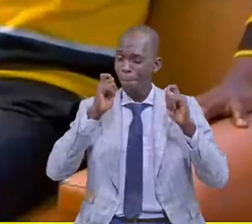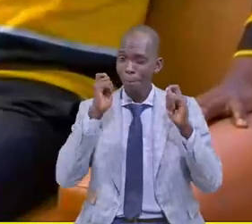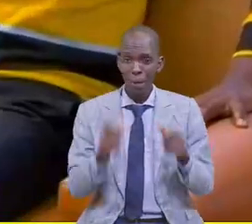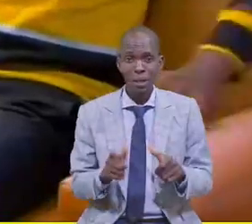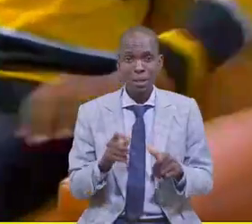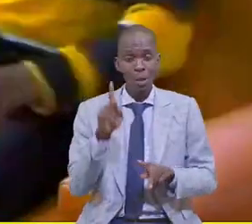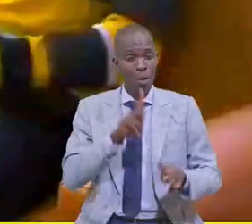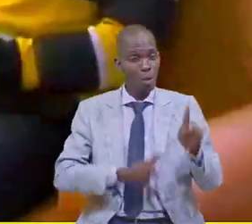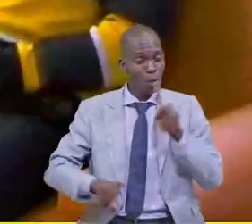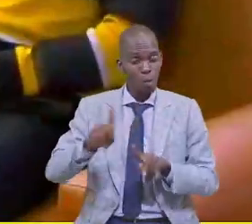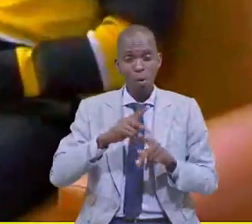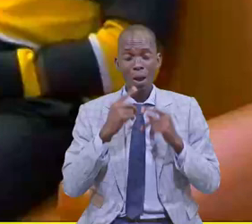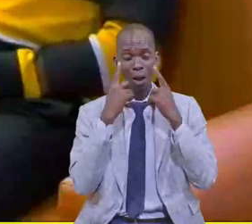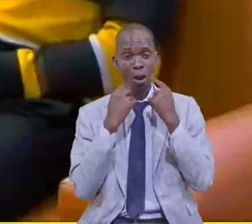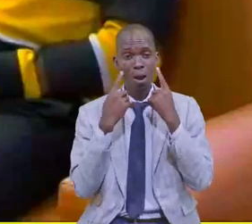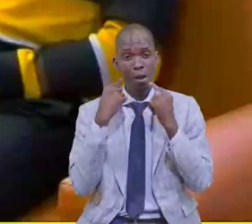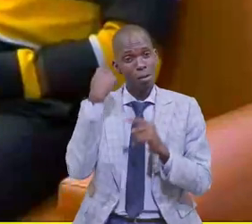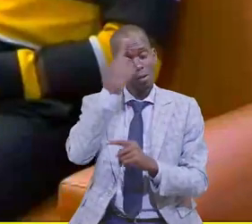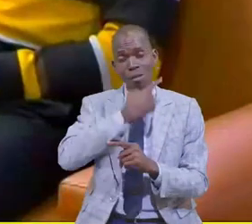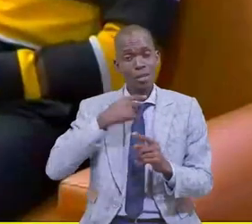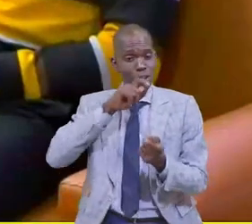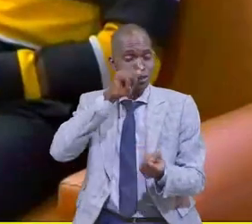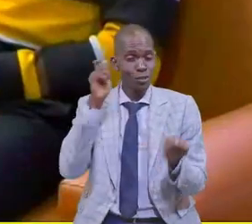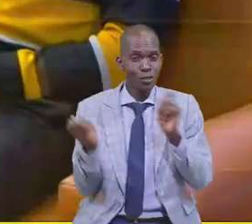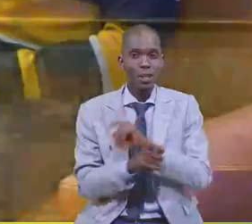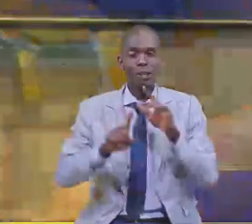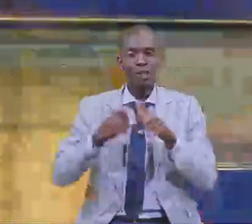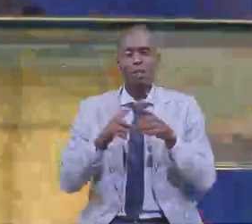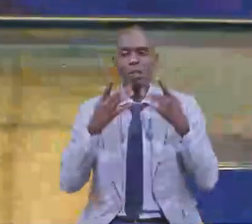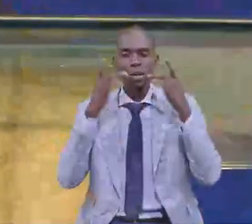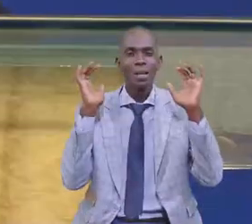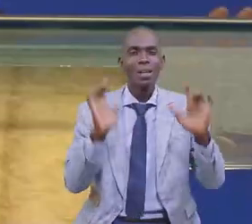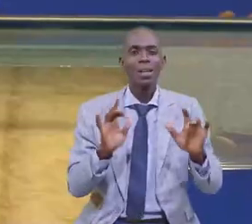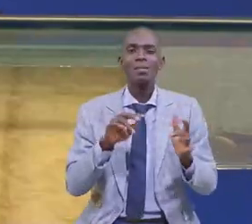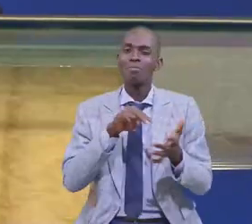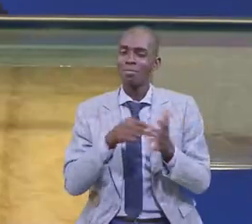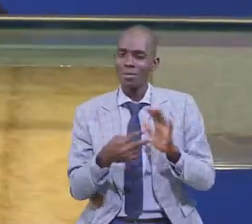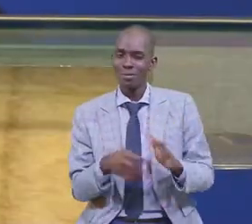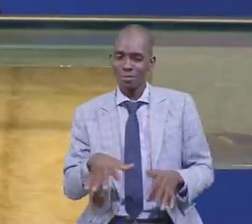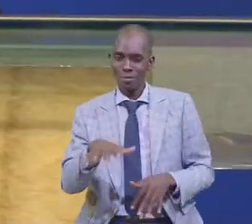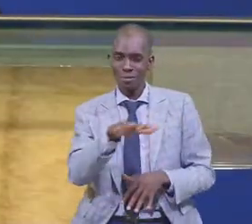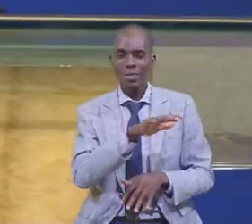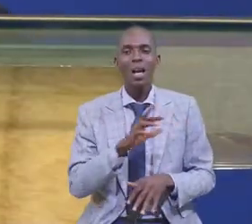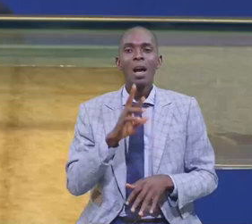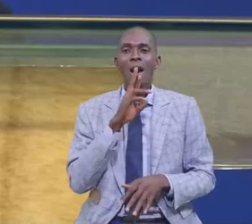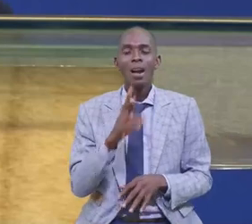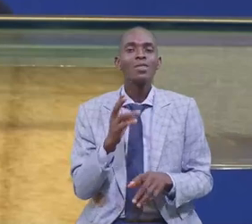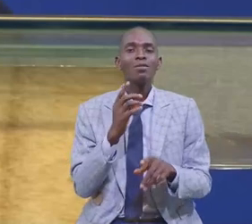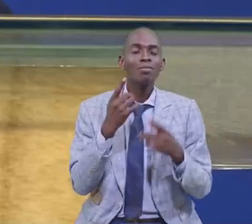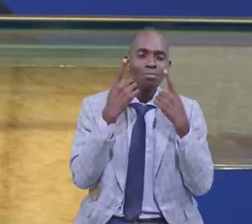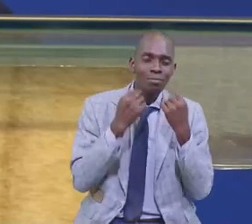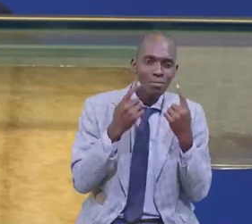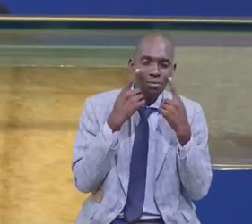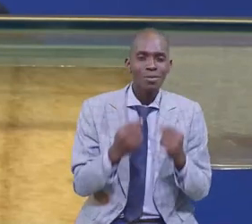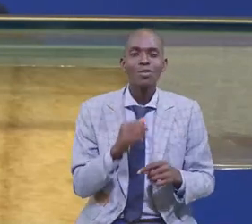ils ont changé. Alors, ils ont transformé les pleurs aussitôt. Cela veut dire que les pleurs,